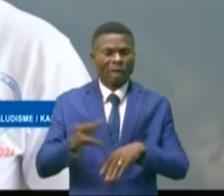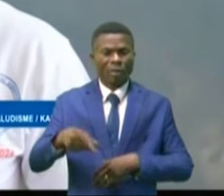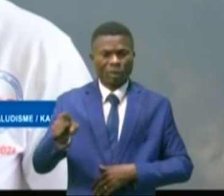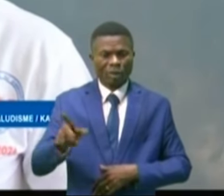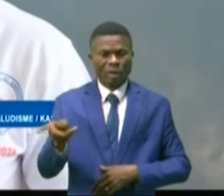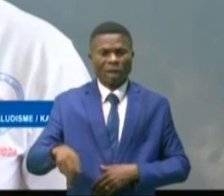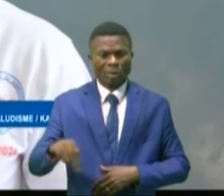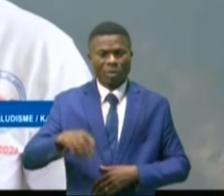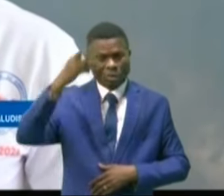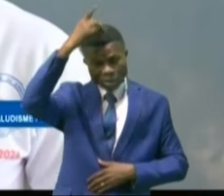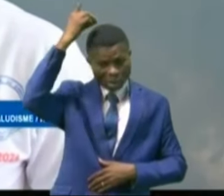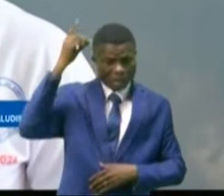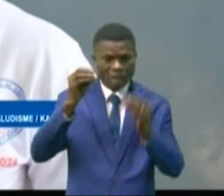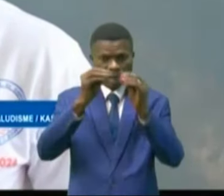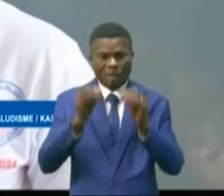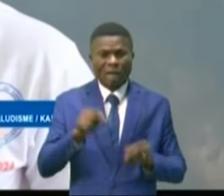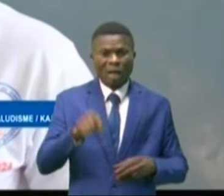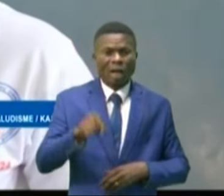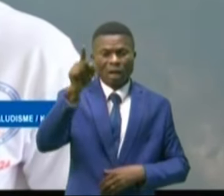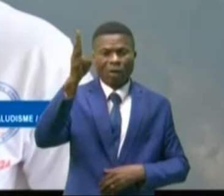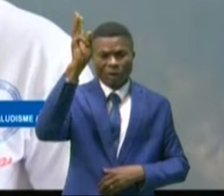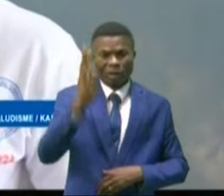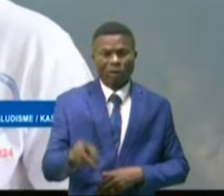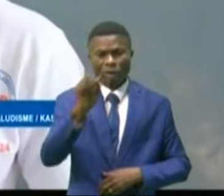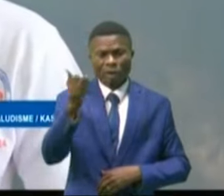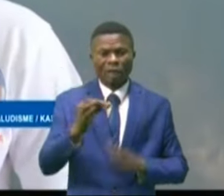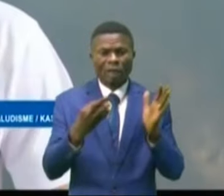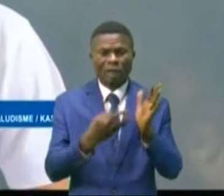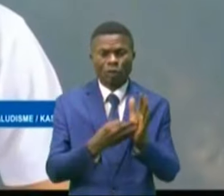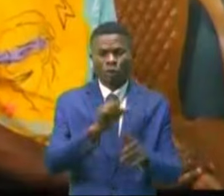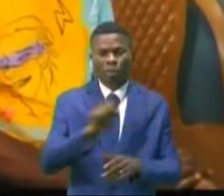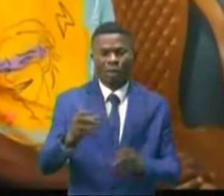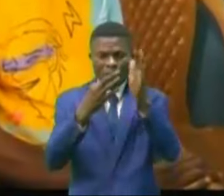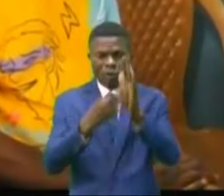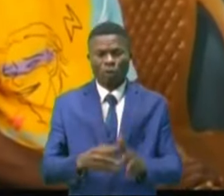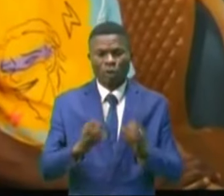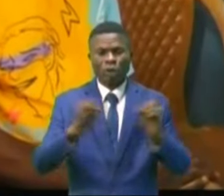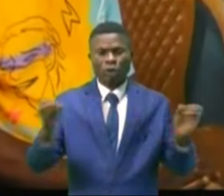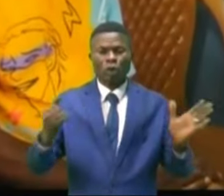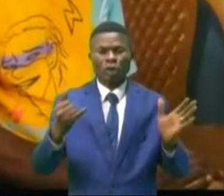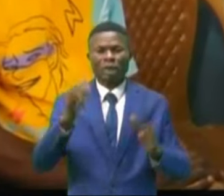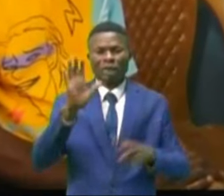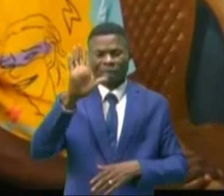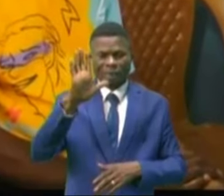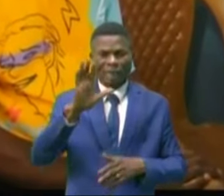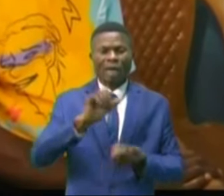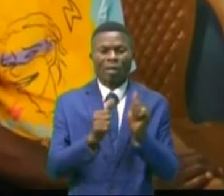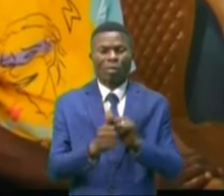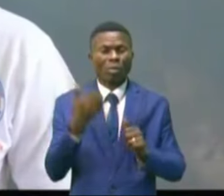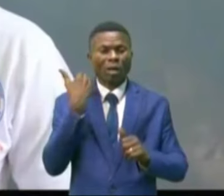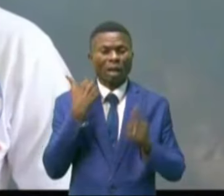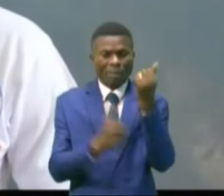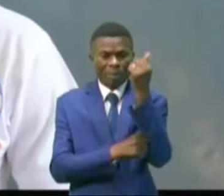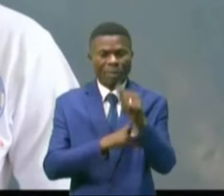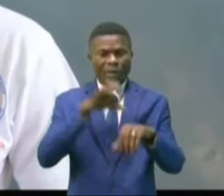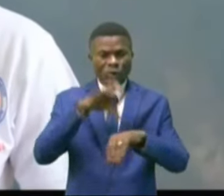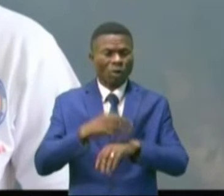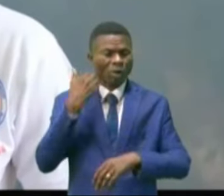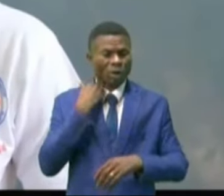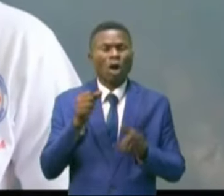province a enregistré 1 338 865 cas de paludisme avec une